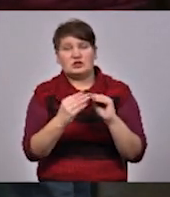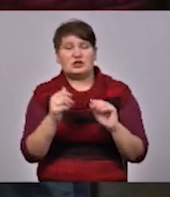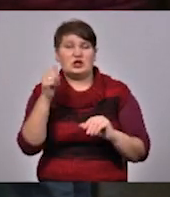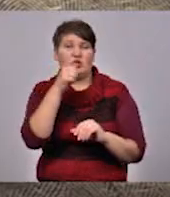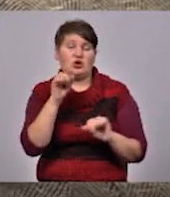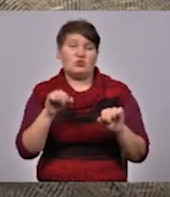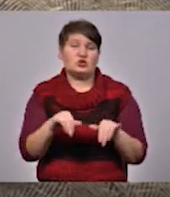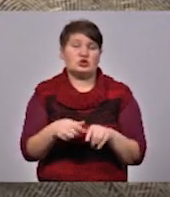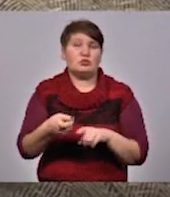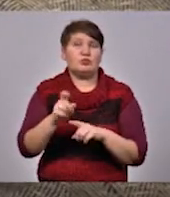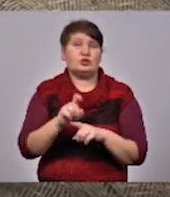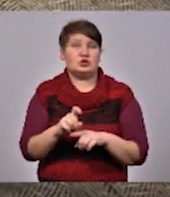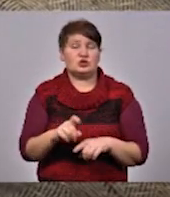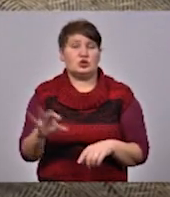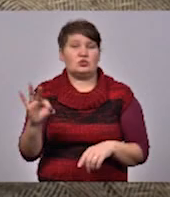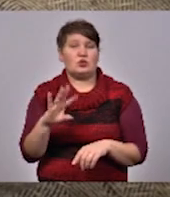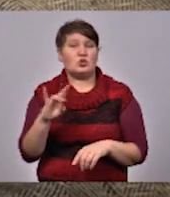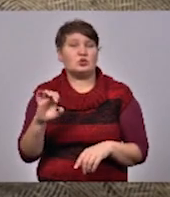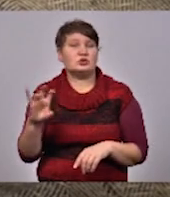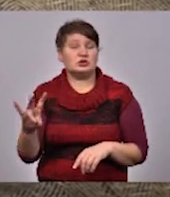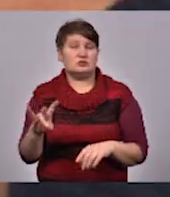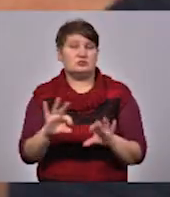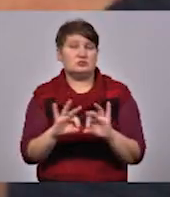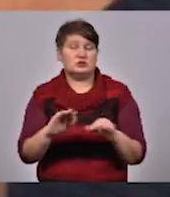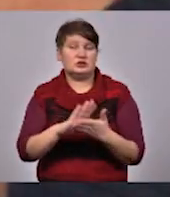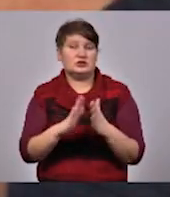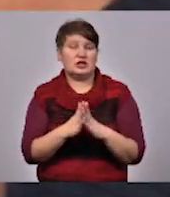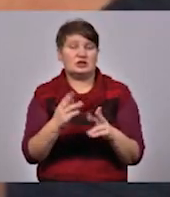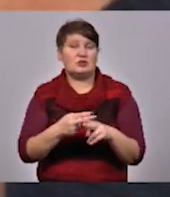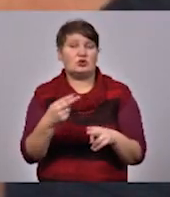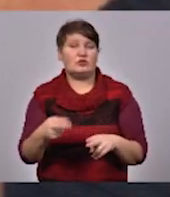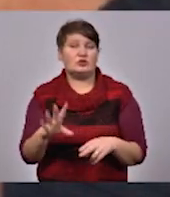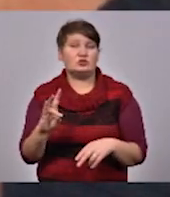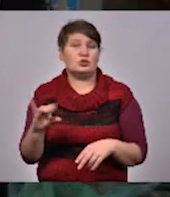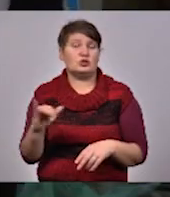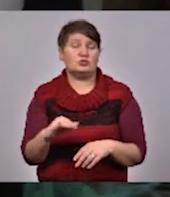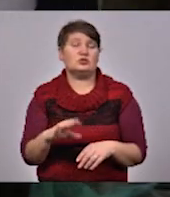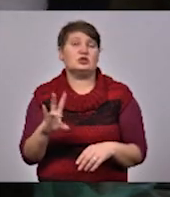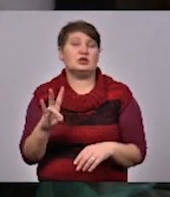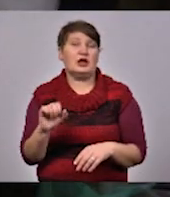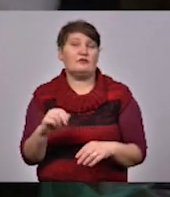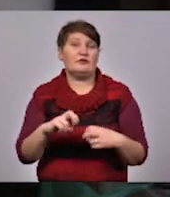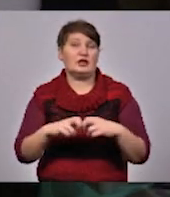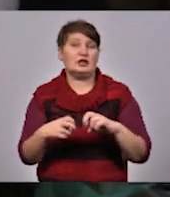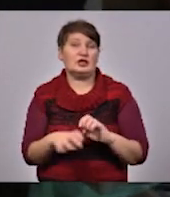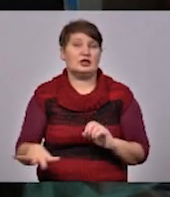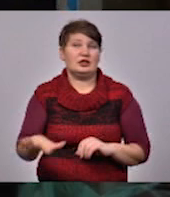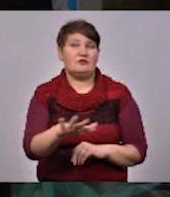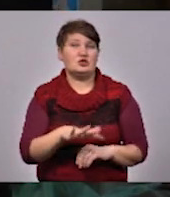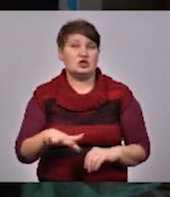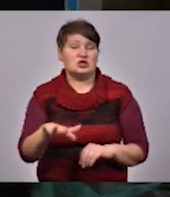і більше. Також Оксана Марусин прокоментувала стан заборгованості інсуліну на Франківщині. У нас